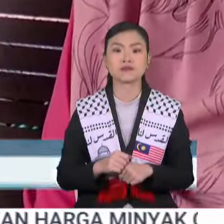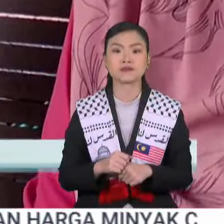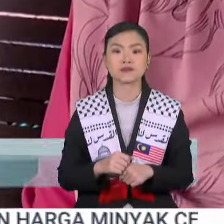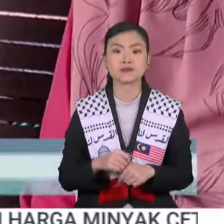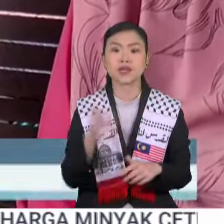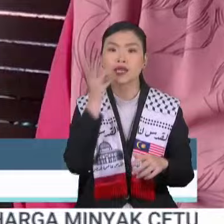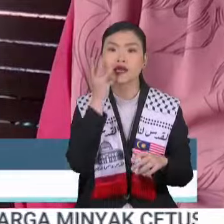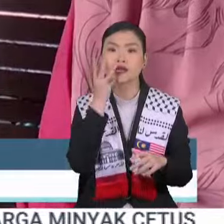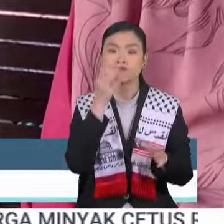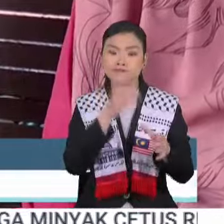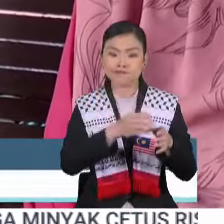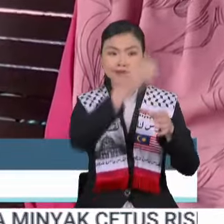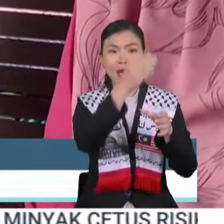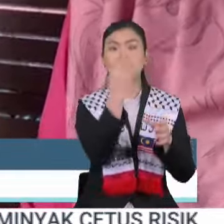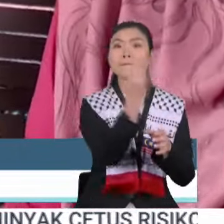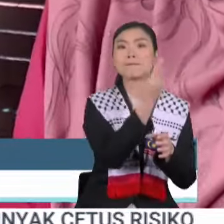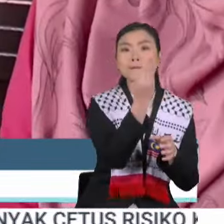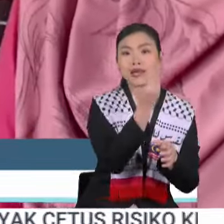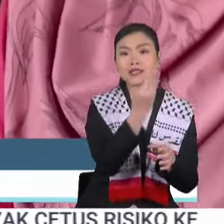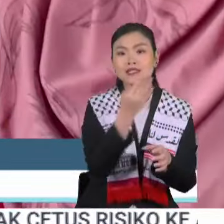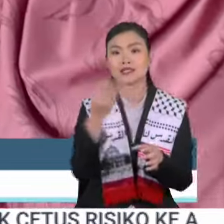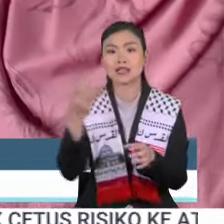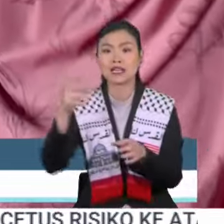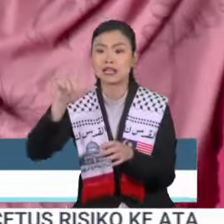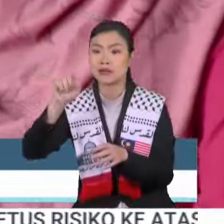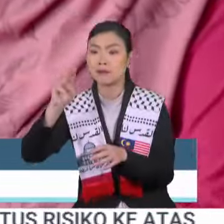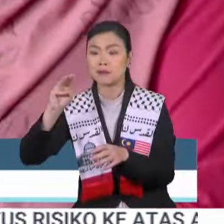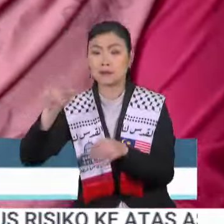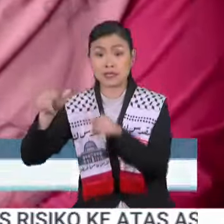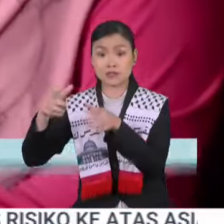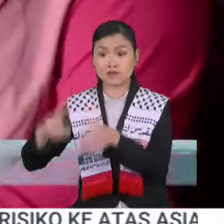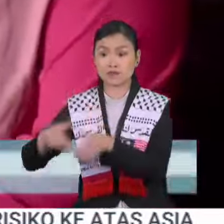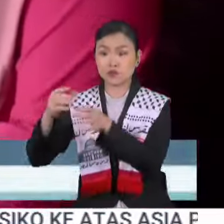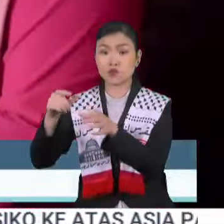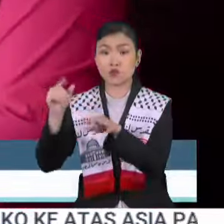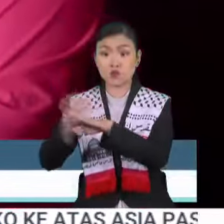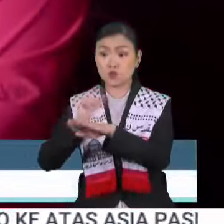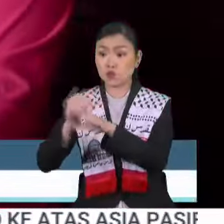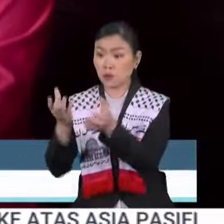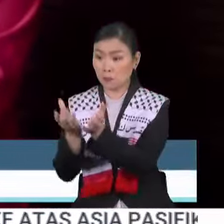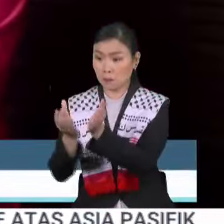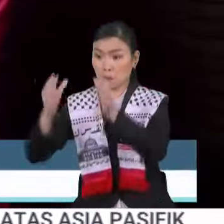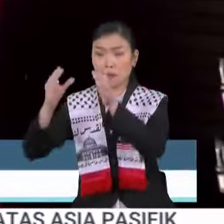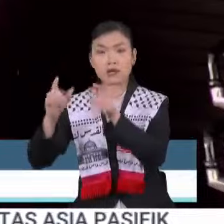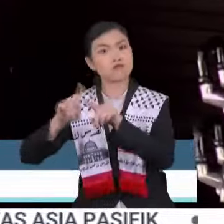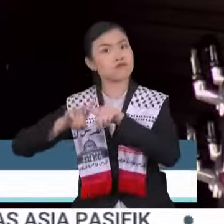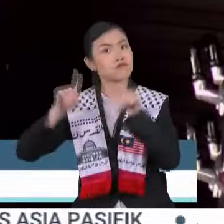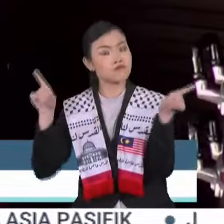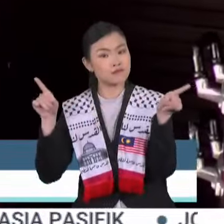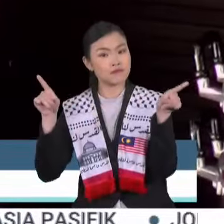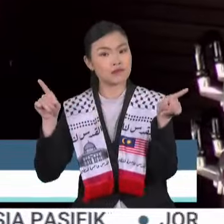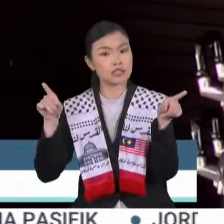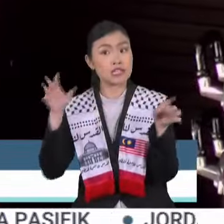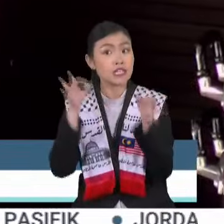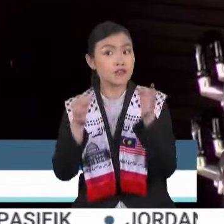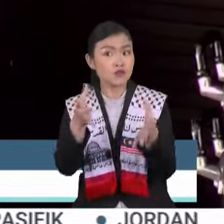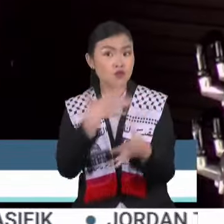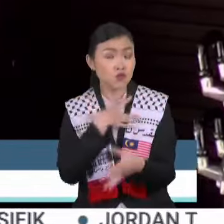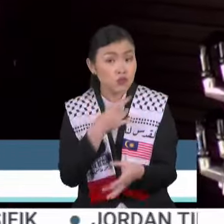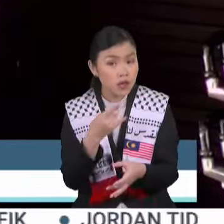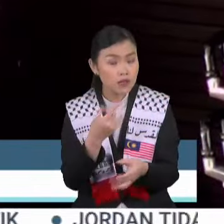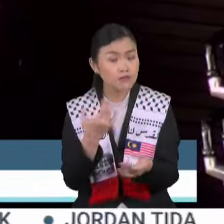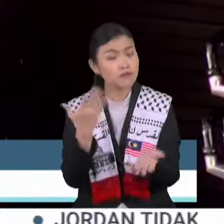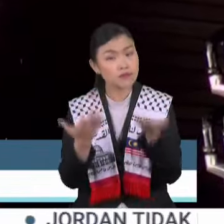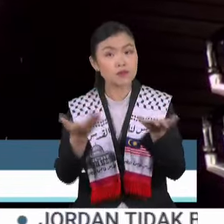Lemang buluh? Biasa. Lemang periuk kera? Jarang kita jumpa. Kalau anda seorang penggemar lemang, apa kata anda